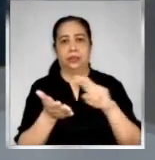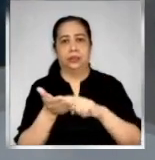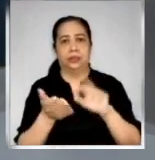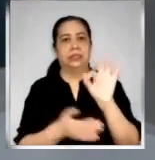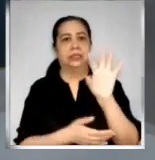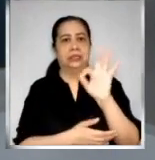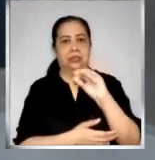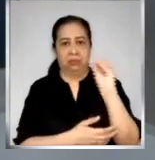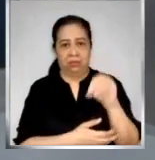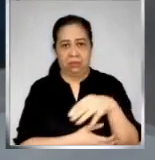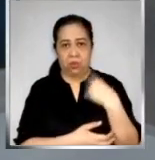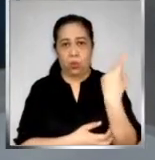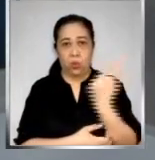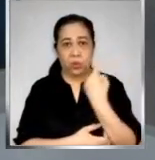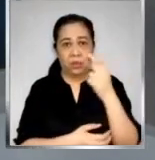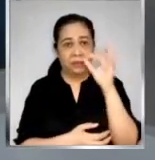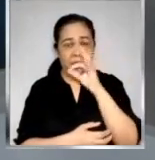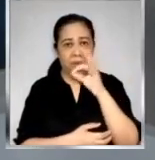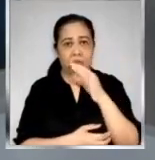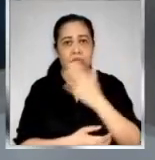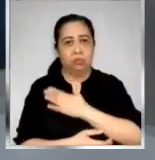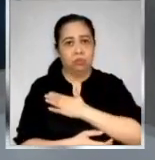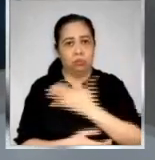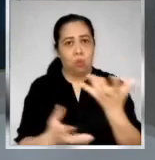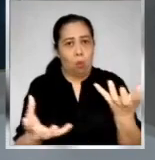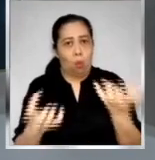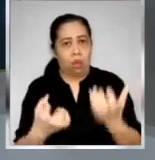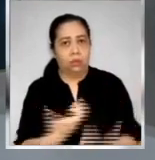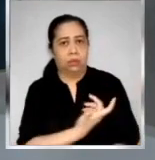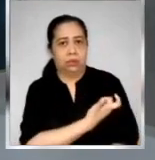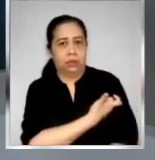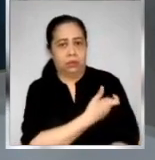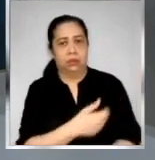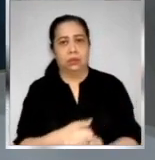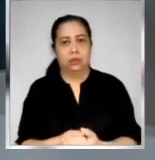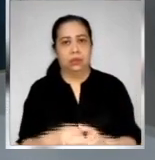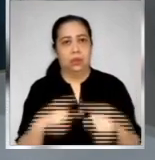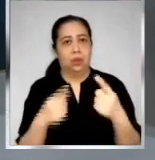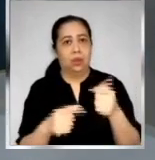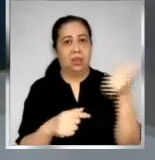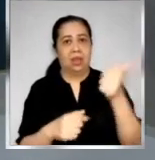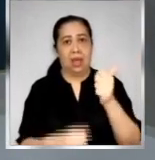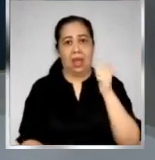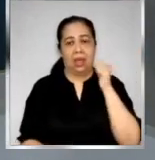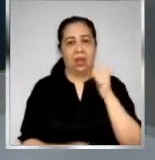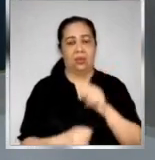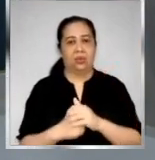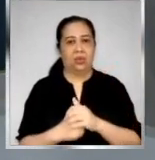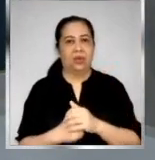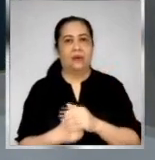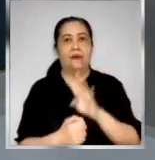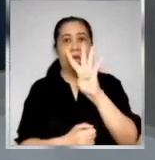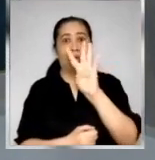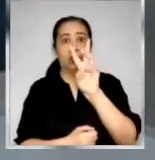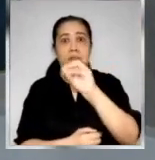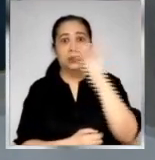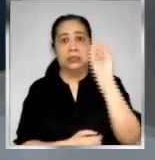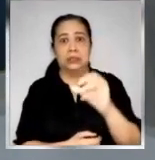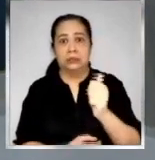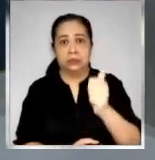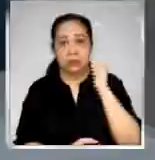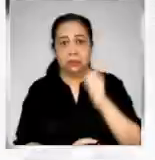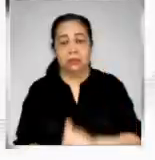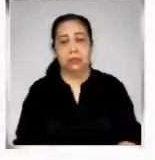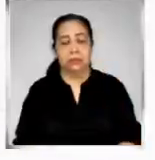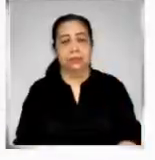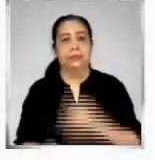lang ng mga Pilipino ang gustong magpabakuna habang yung mga ayaw, 46%. Ang report na